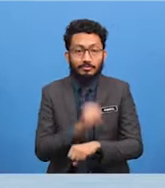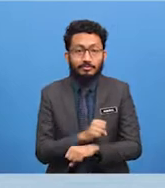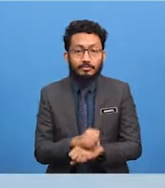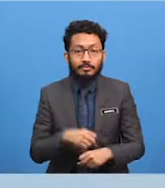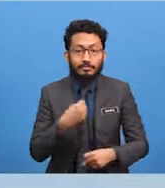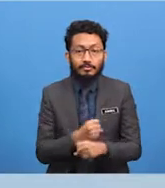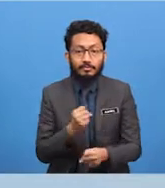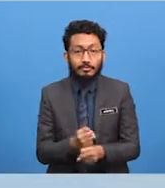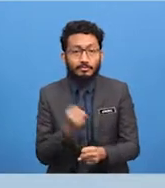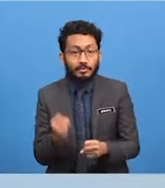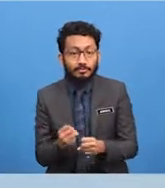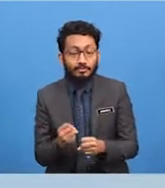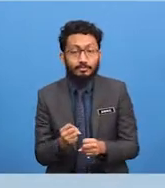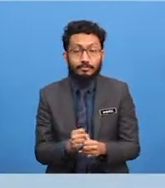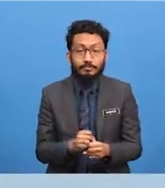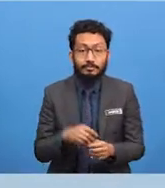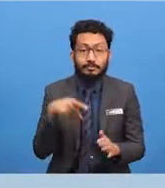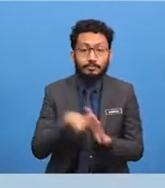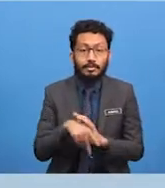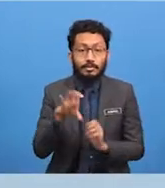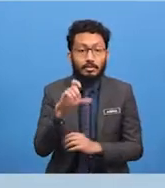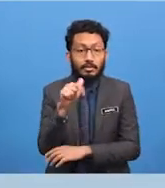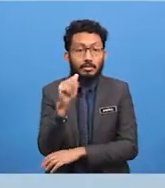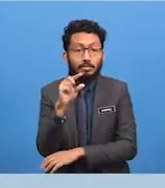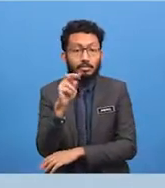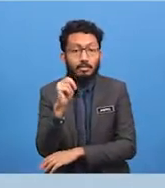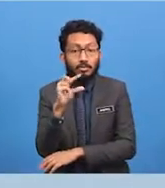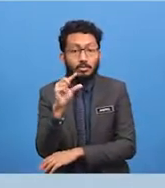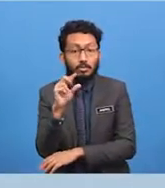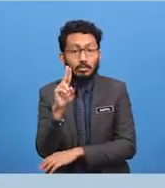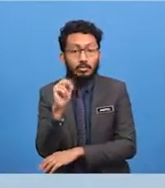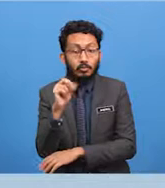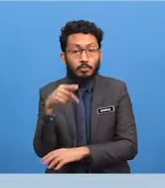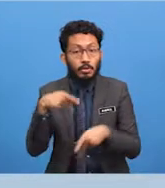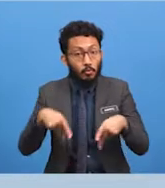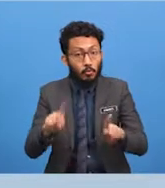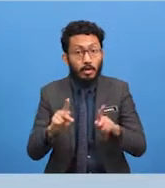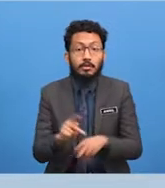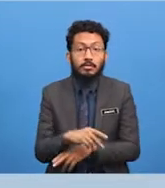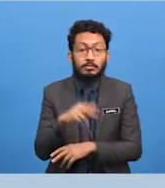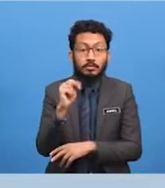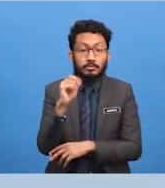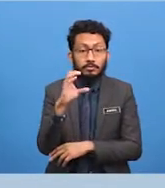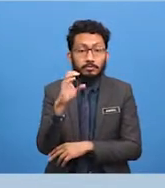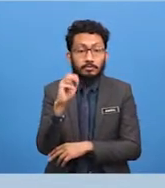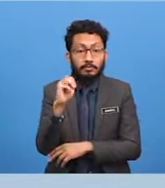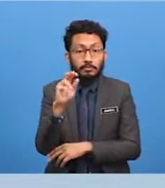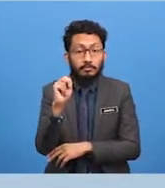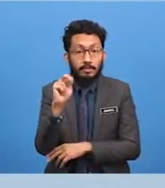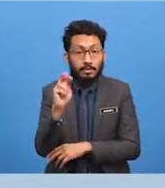samping peluang dan ancaman yang dihadapi oleh syarikat. Pengurus juga perlu